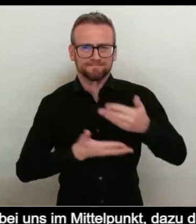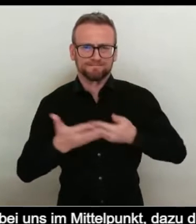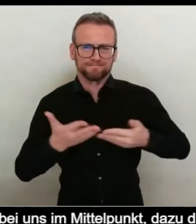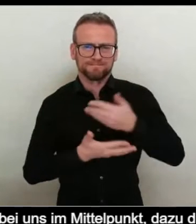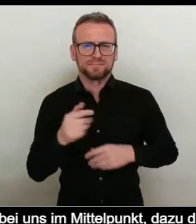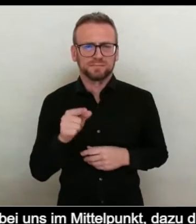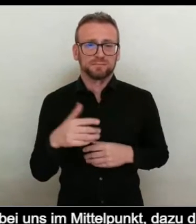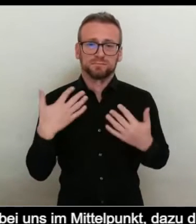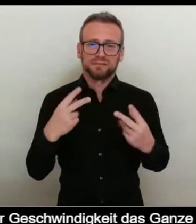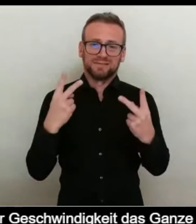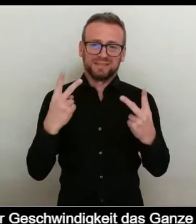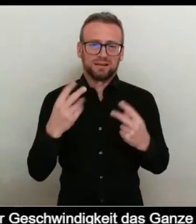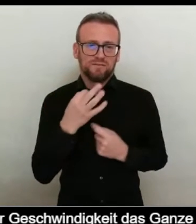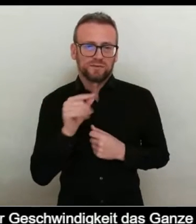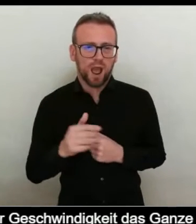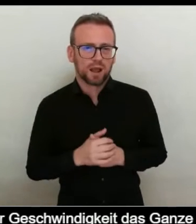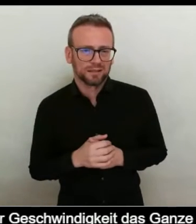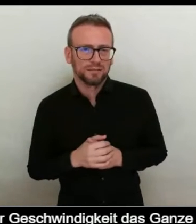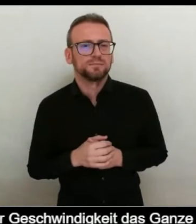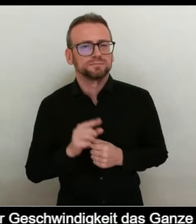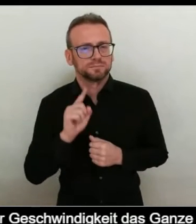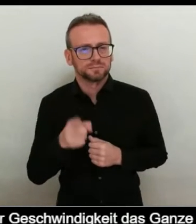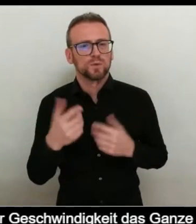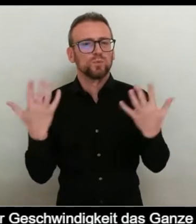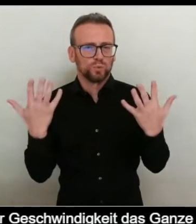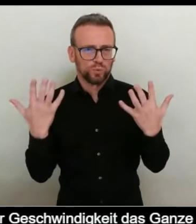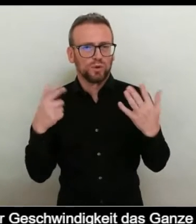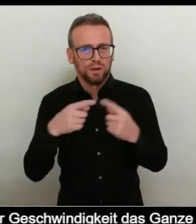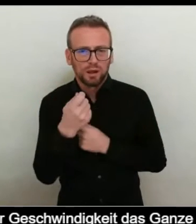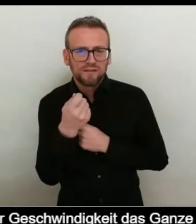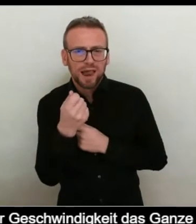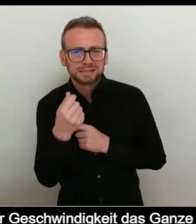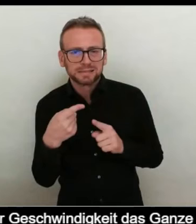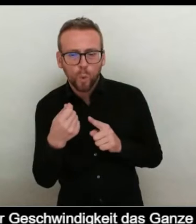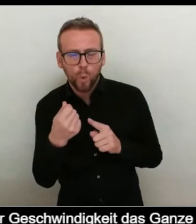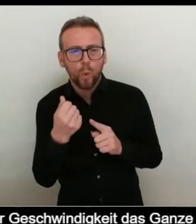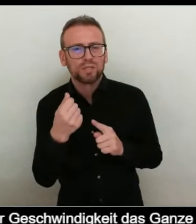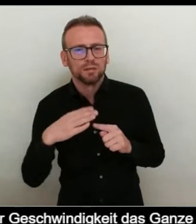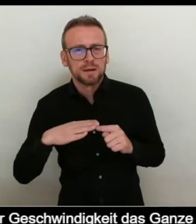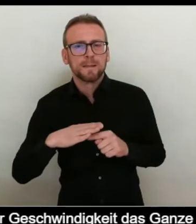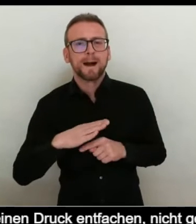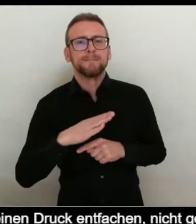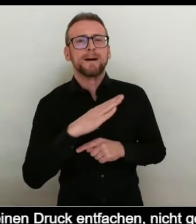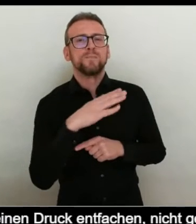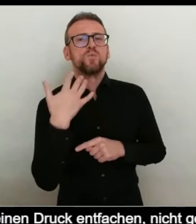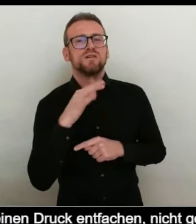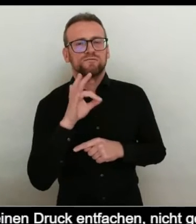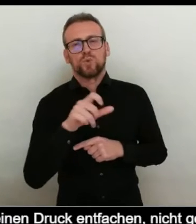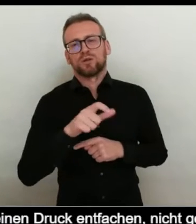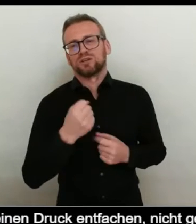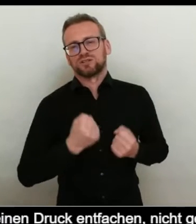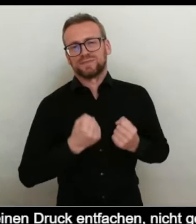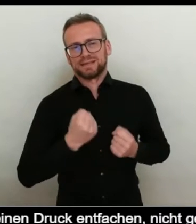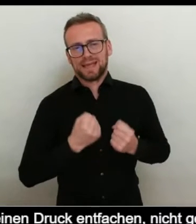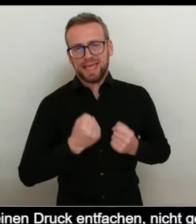Ja, vielen herzlichen Dank für Ihr Interesse. Wir haben heute als die beiden größten Bundesländer über